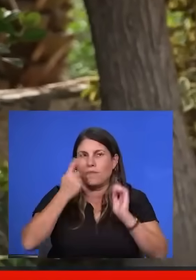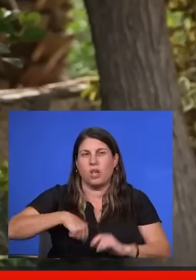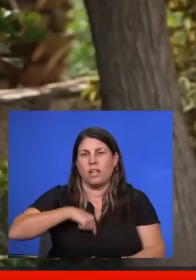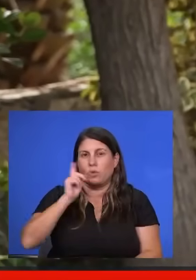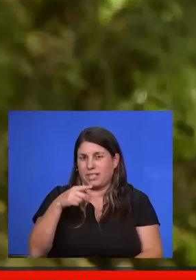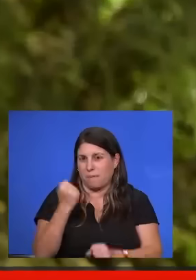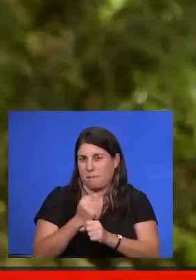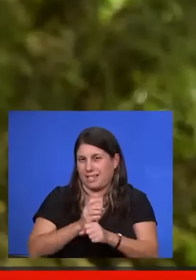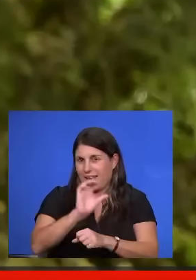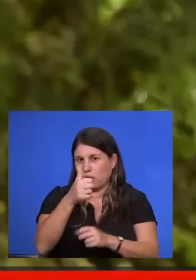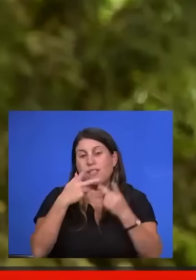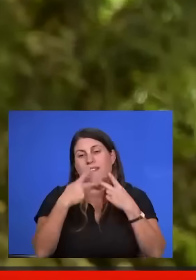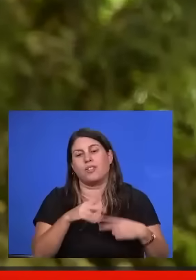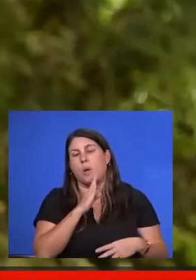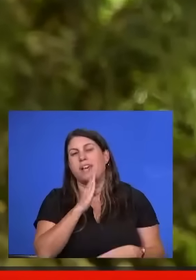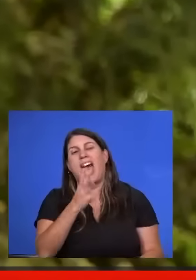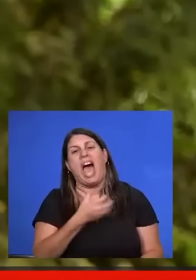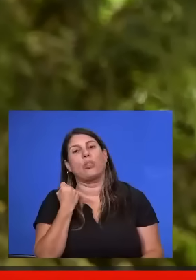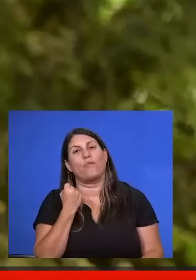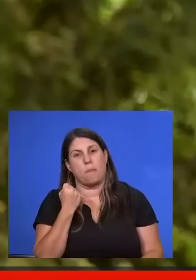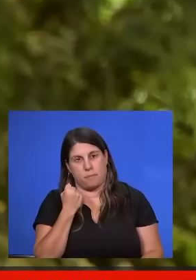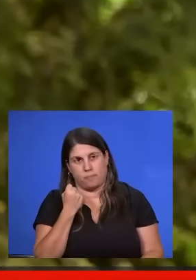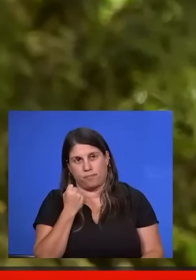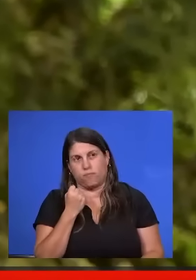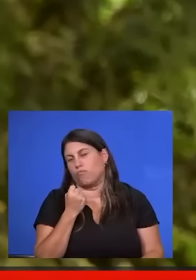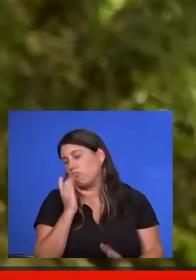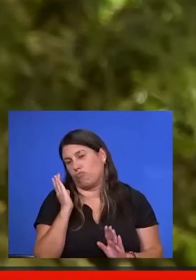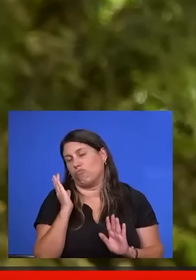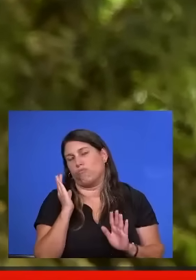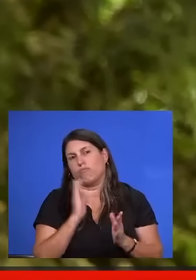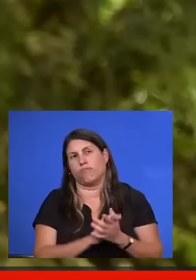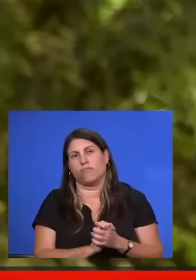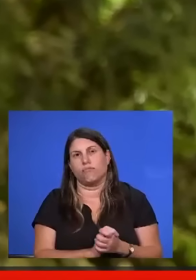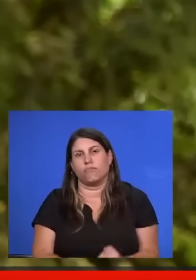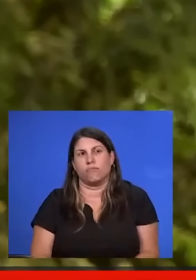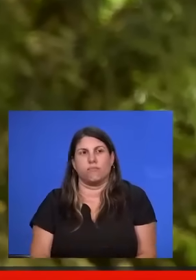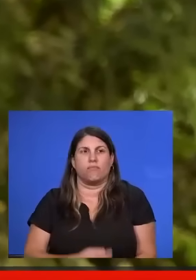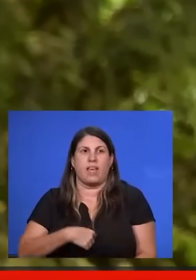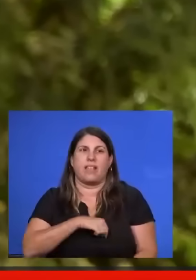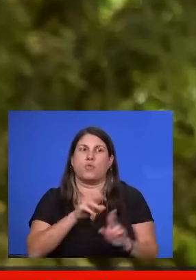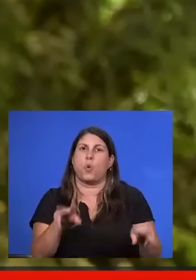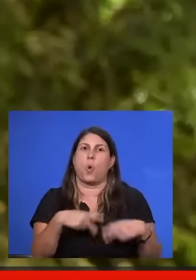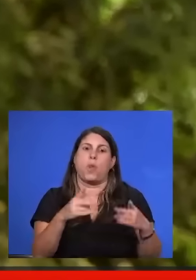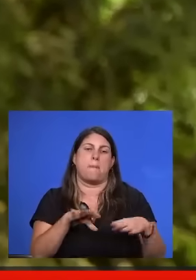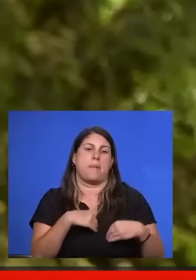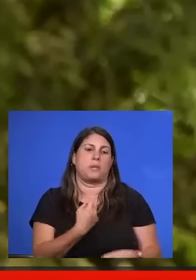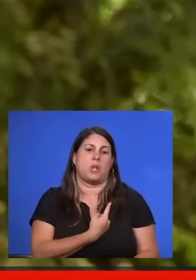בעיית החטופים. חד משמעית. אנחנו לא יכולים להרשות לעצמנו,